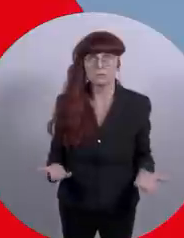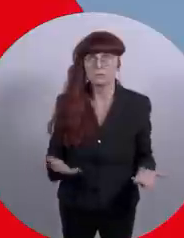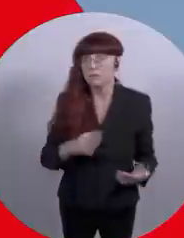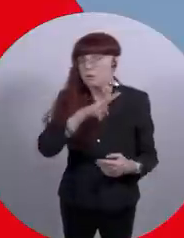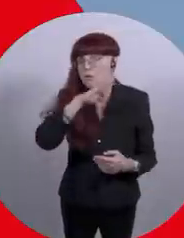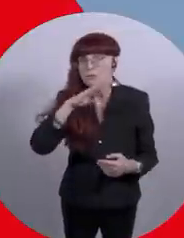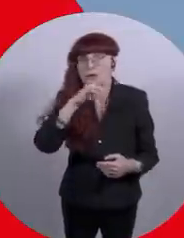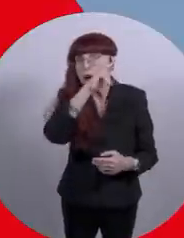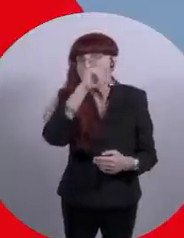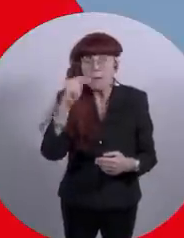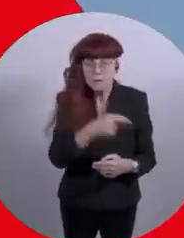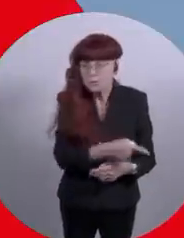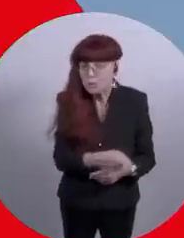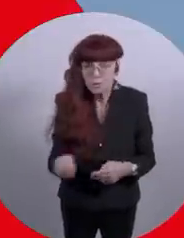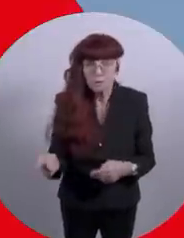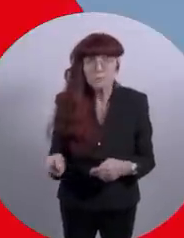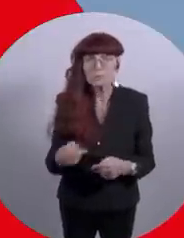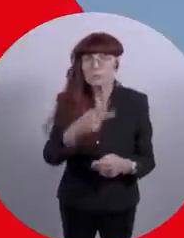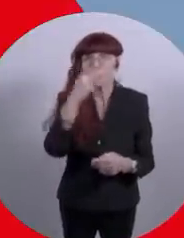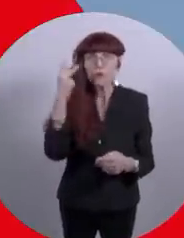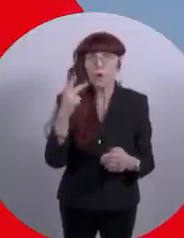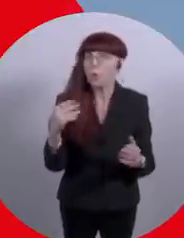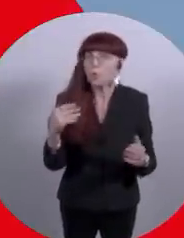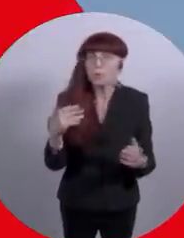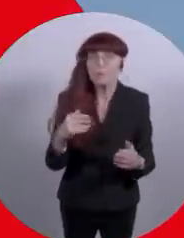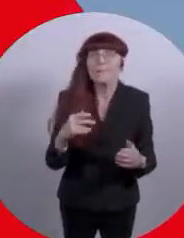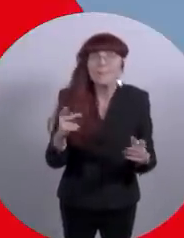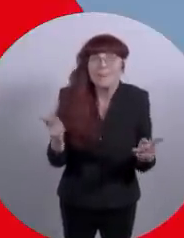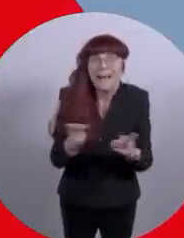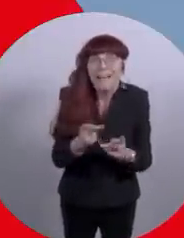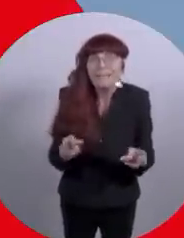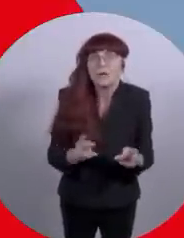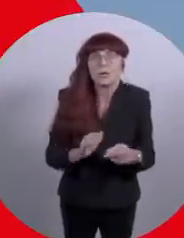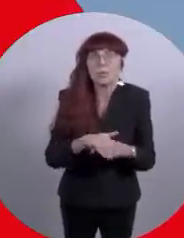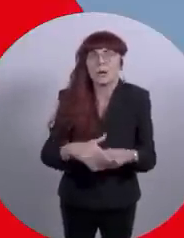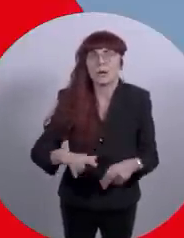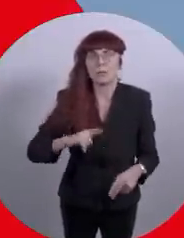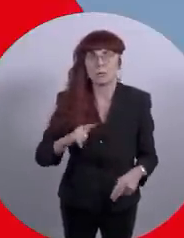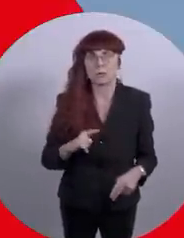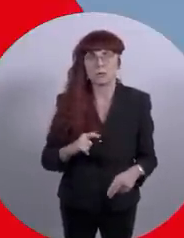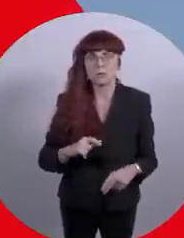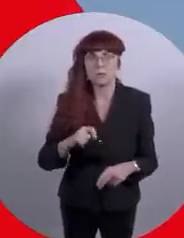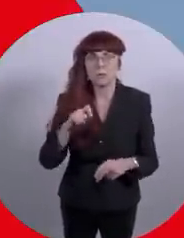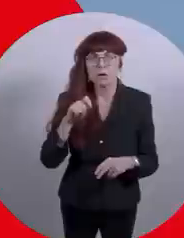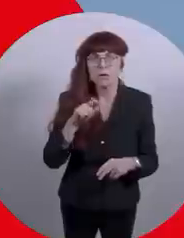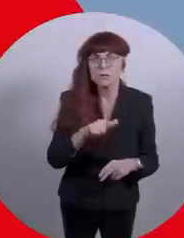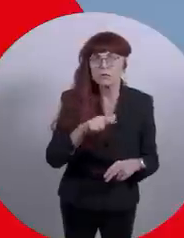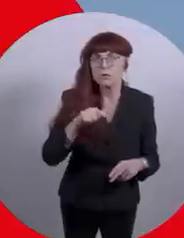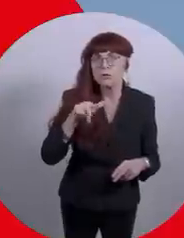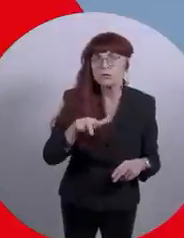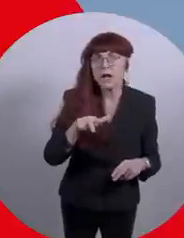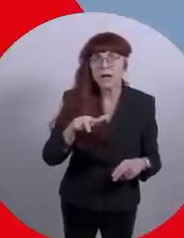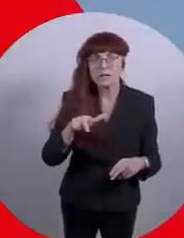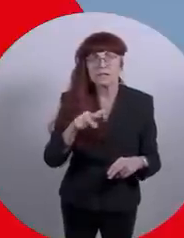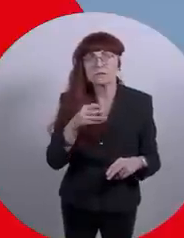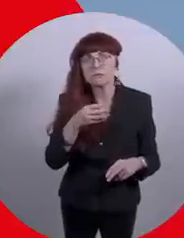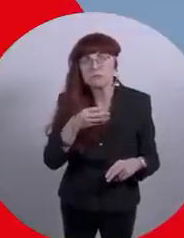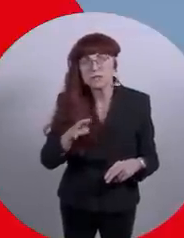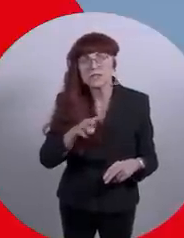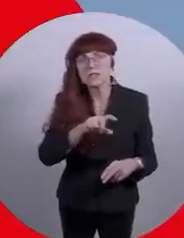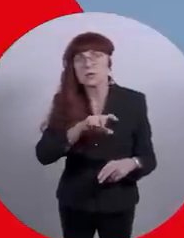Herausforderungen nicht mehr gewachsen sind die nicht wissen wie es ist mit 12 13 1400 Euro